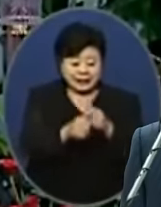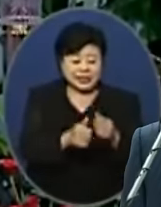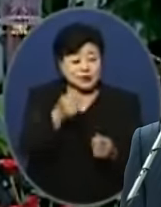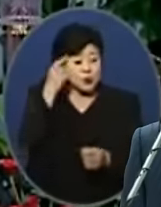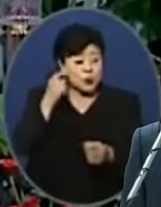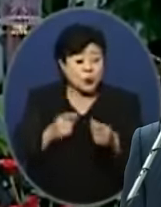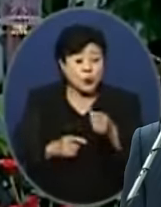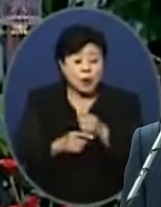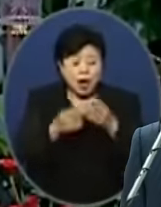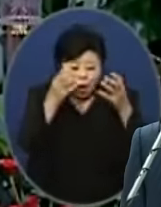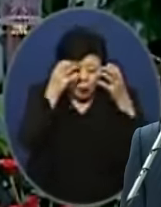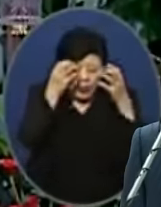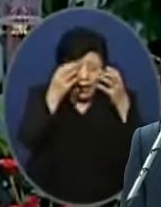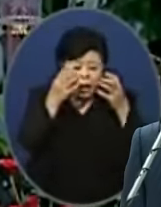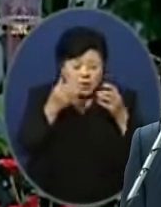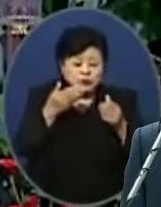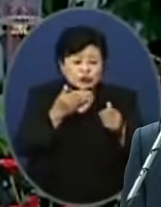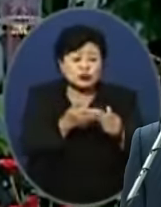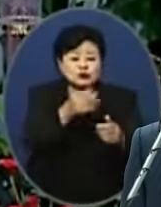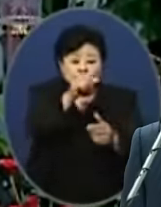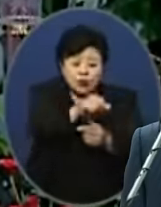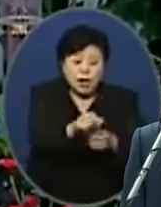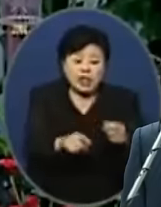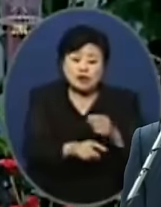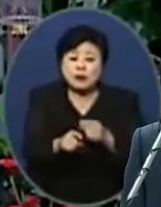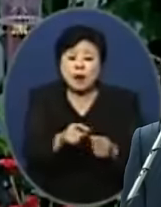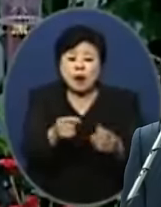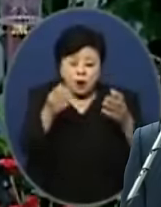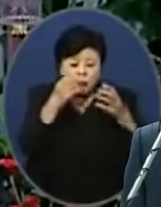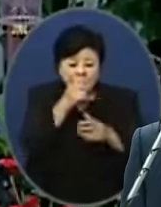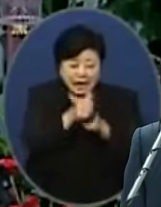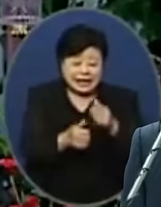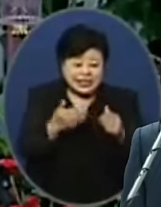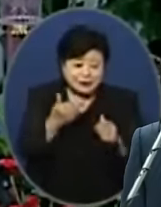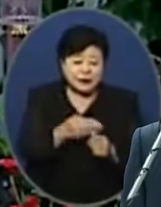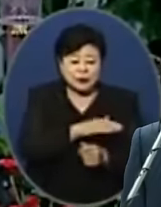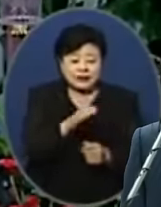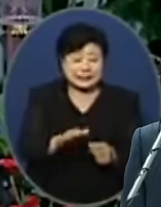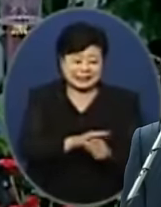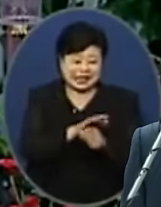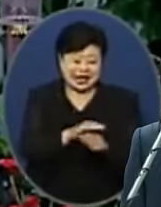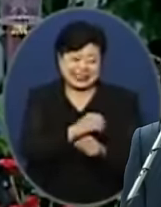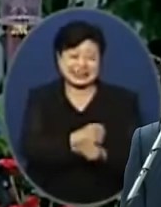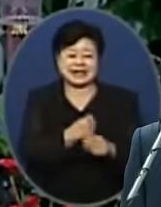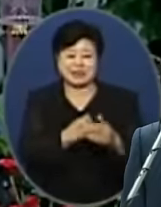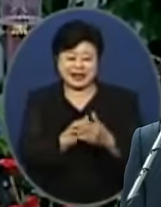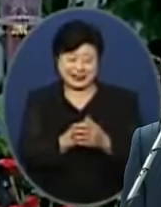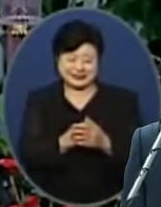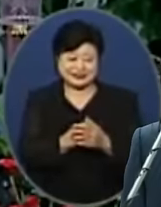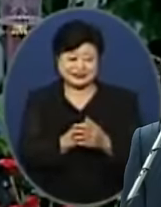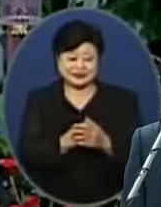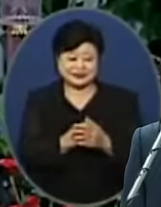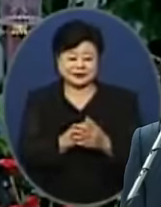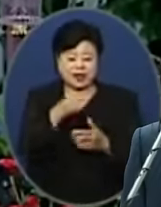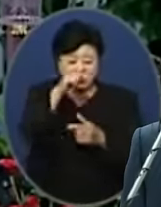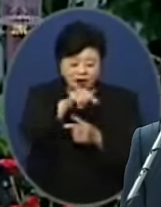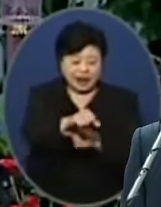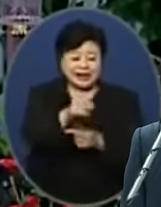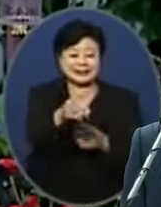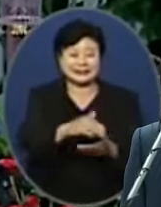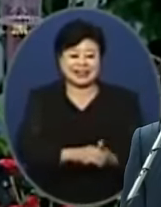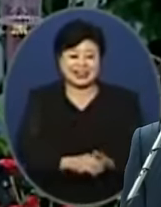왜 고난을 인생에게 허락하시느냐? 고난은 하나님께서 우리를 사랑하시기 때문에